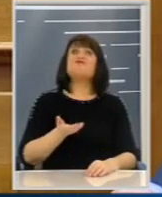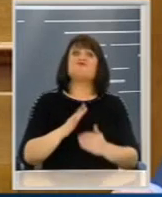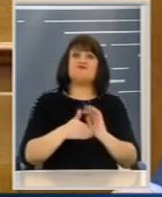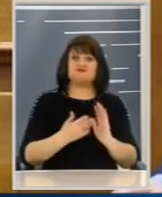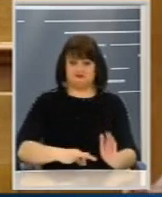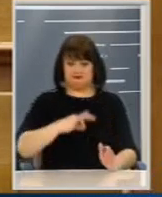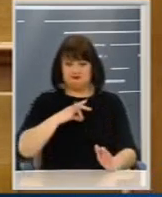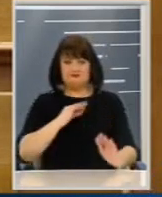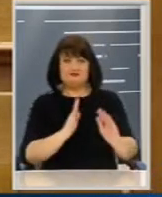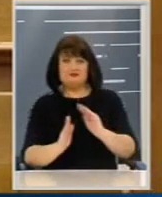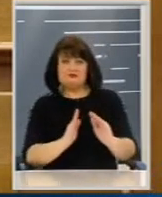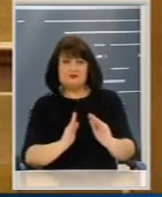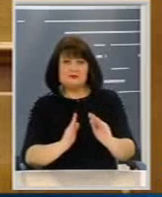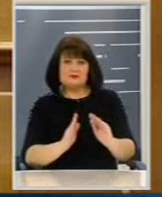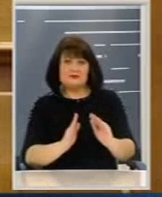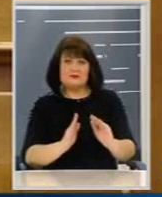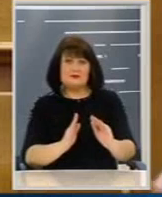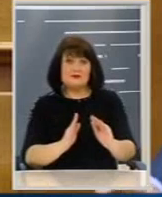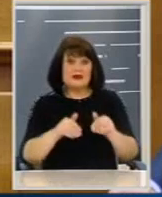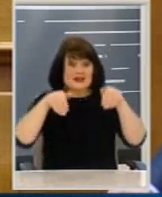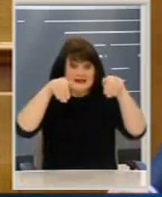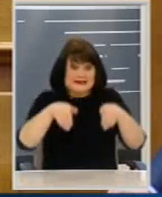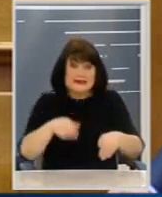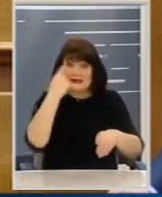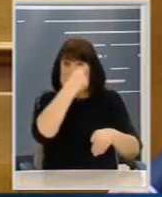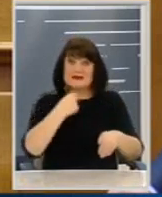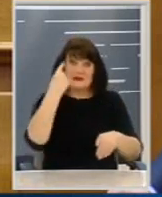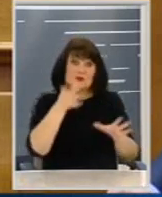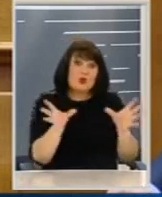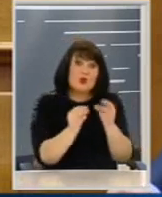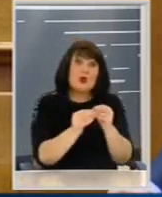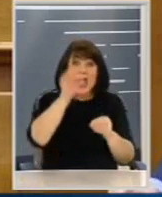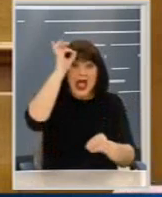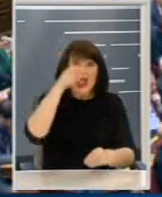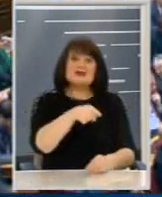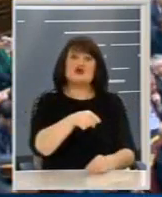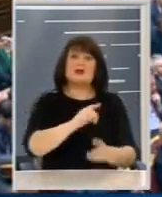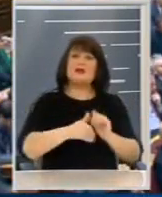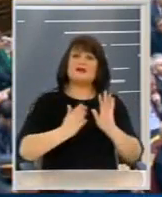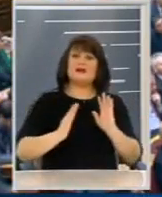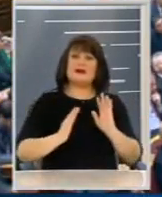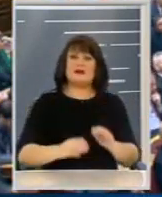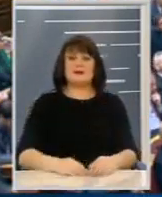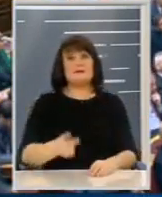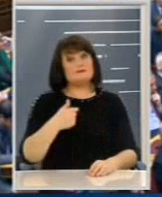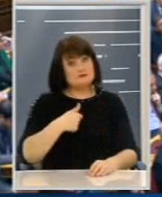και την αξιοπρέπεια και τον αυτοσεβασμό, θα έλεγα εγώ, του αστυνομικού σώματος. Εμάς όμως αυτό μας